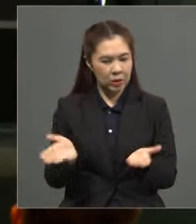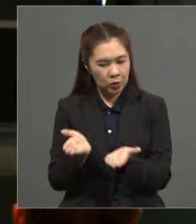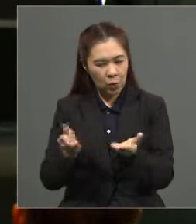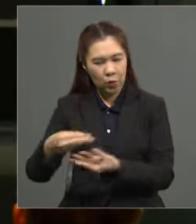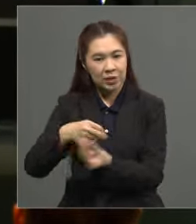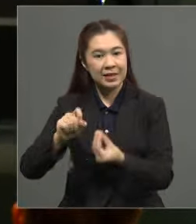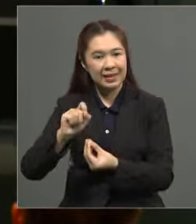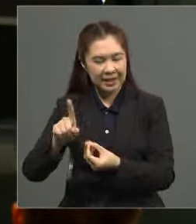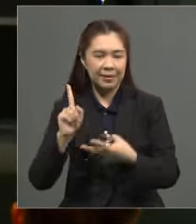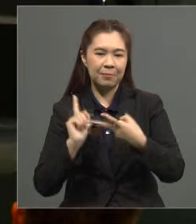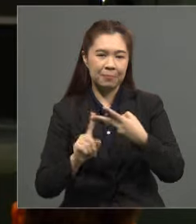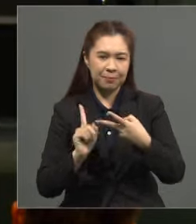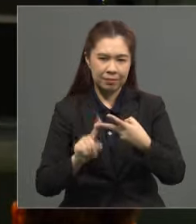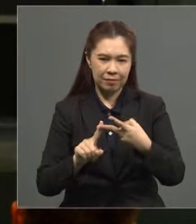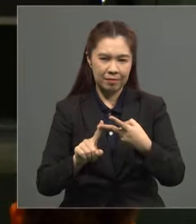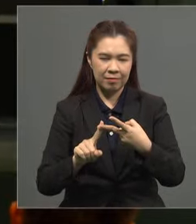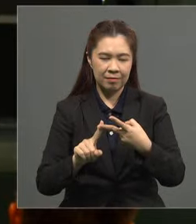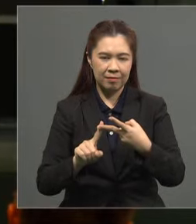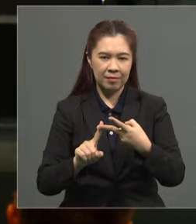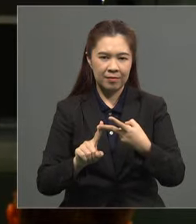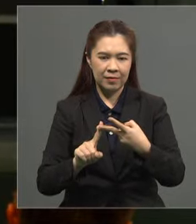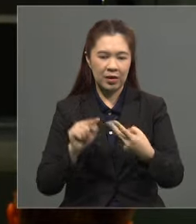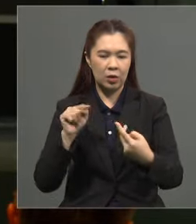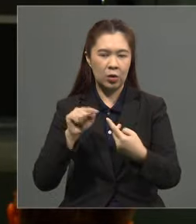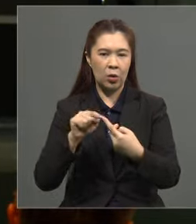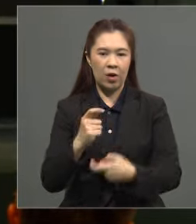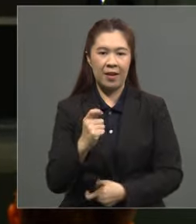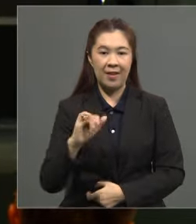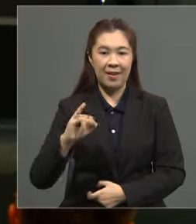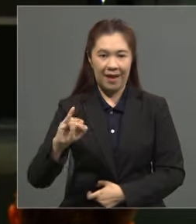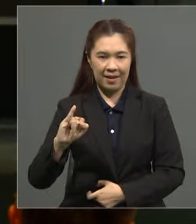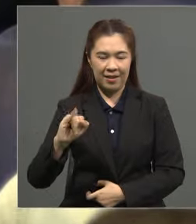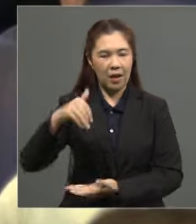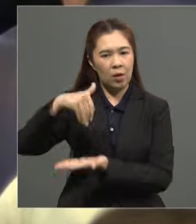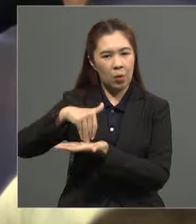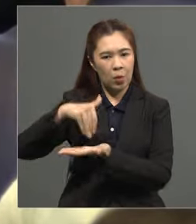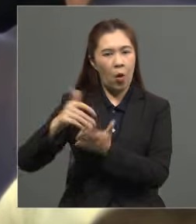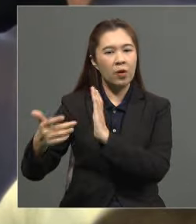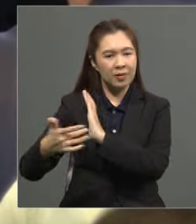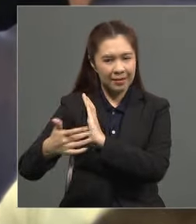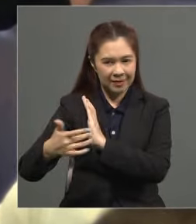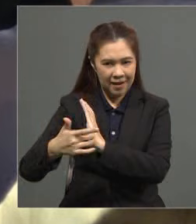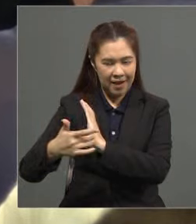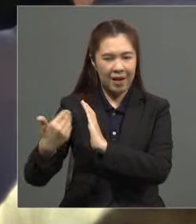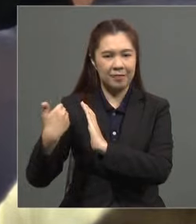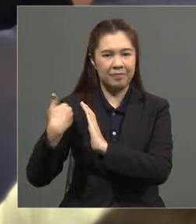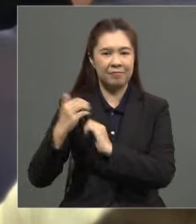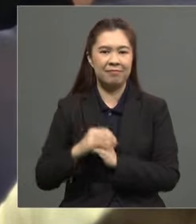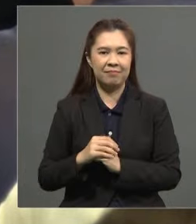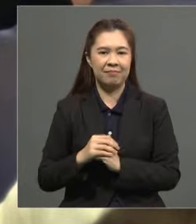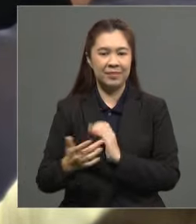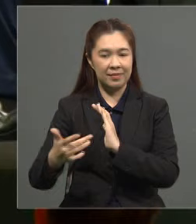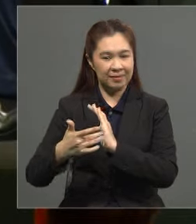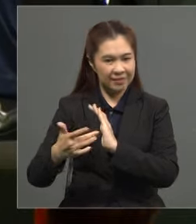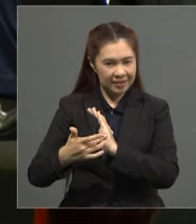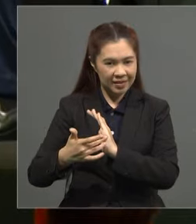างสรรค์อีกขาก็จะมีการจับเกี่ยวกับเรื่องของ AIจะเป็นศูนย์กลาง data center แล้วก็ดึงเรื่องของ digital